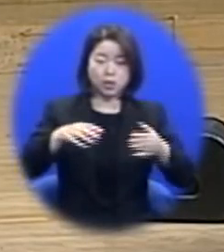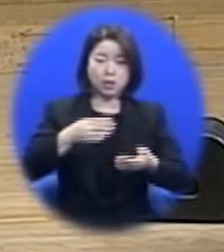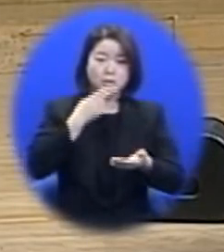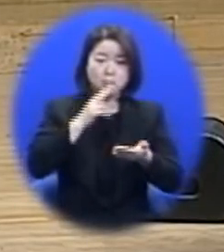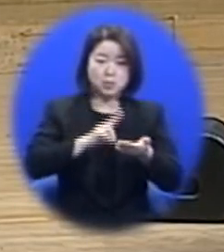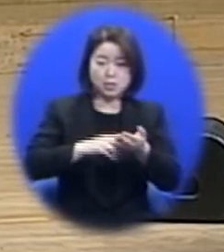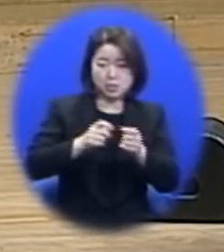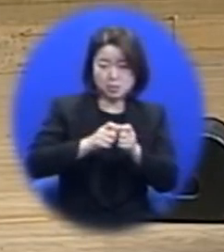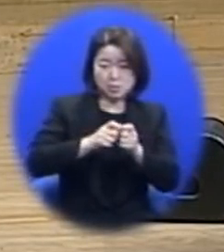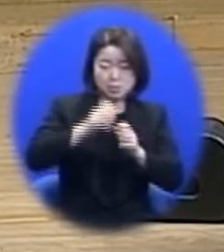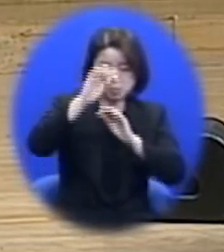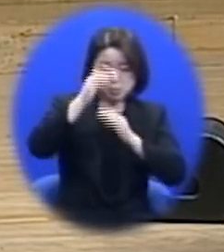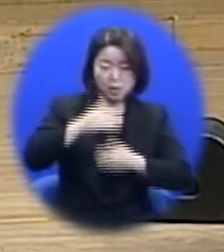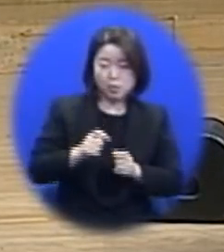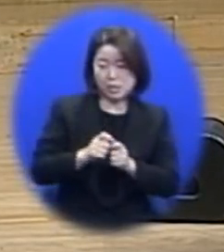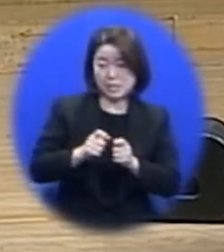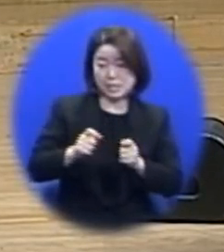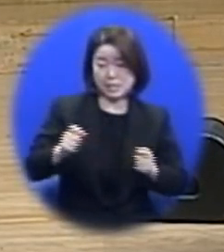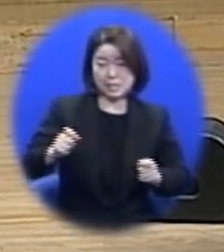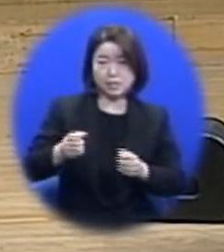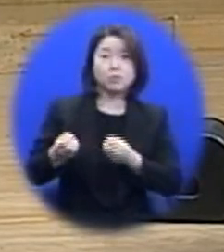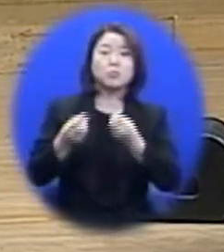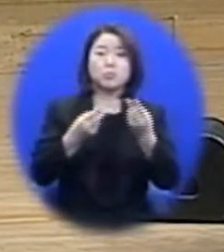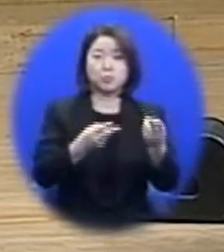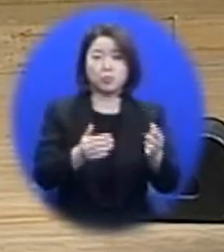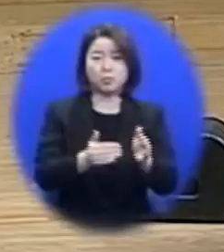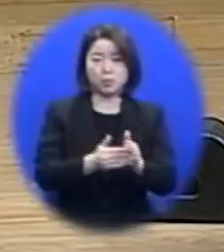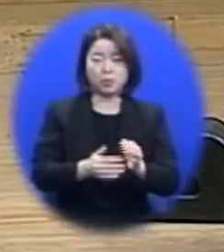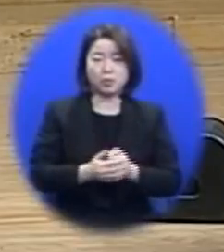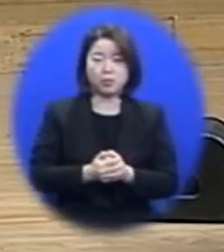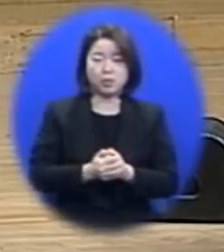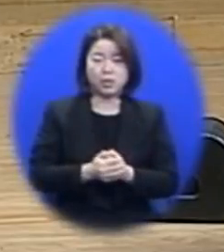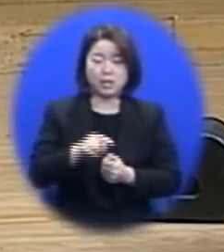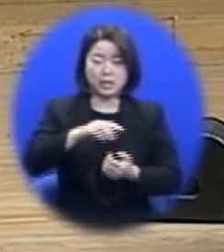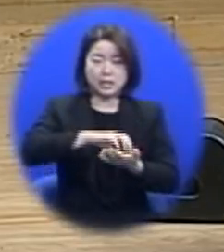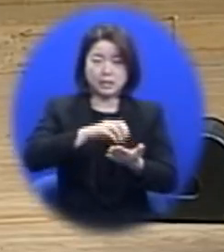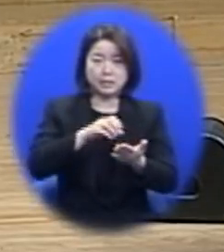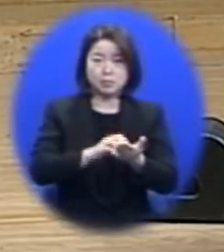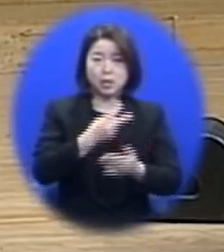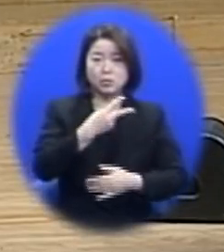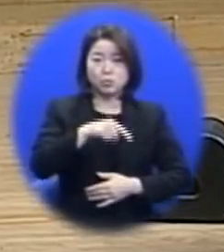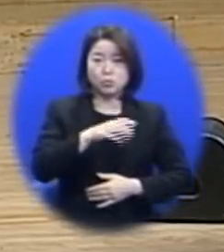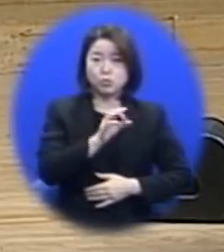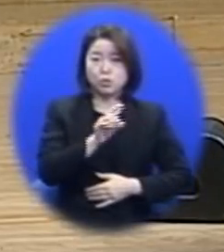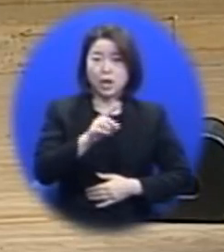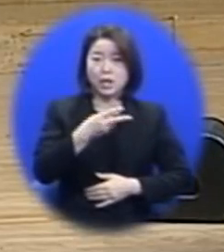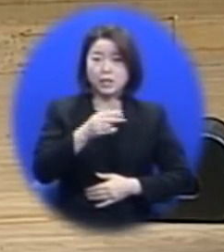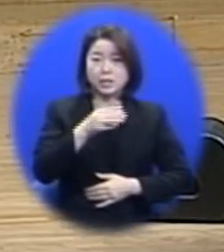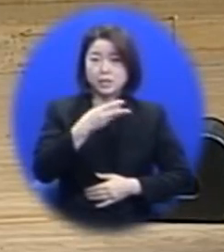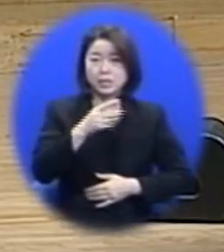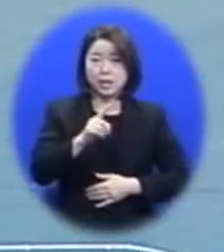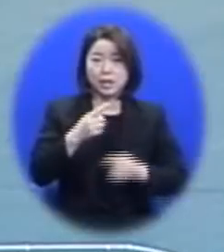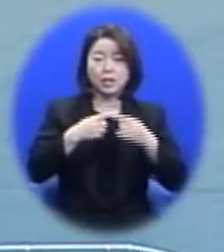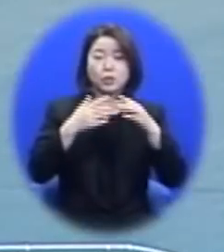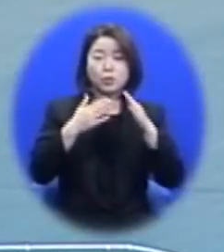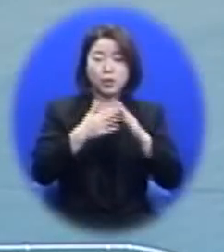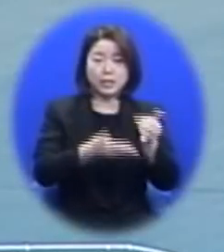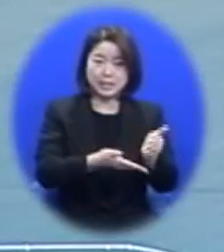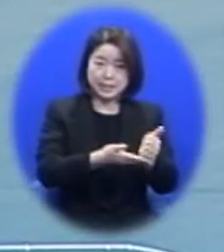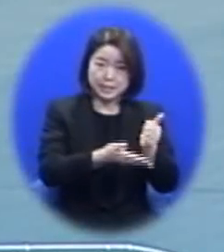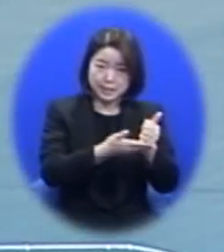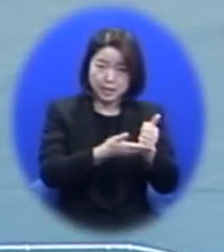주님이 이 교회에 주셨다는 것입니다. 그만큼 두아디라 교회에는 칭찬받은 것도 많고